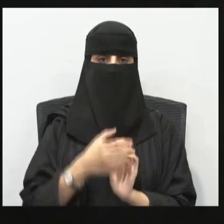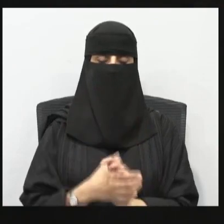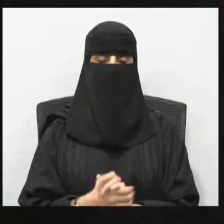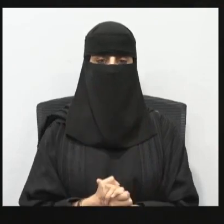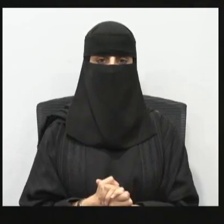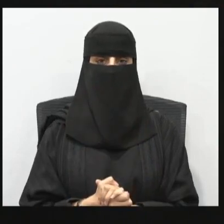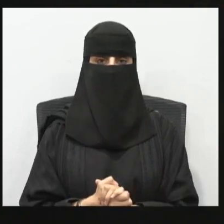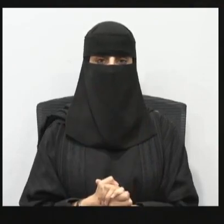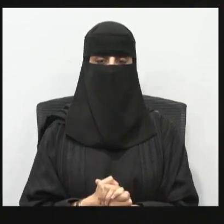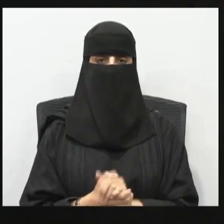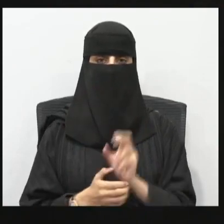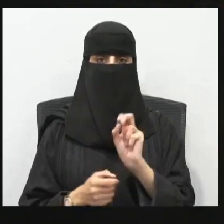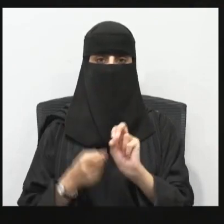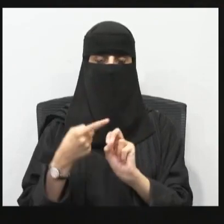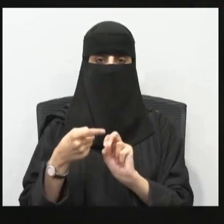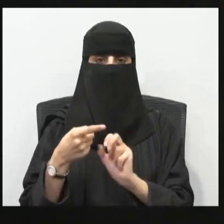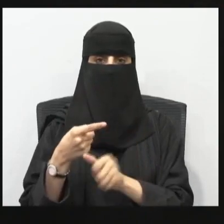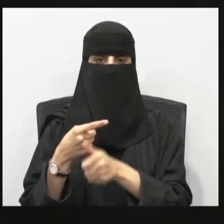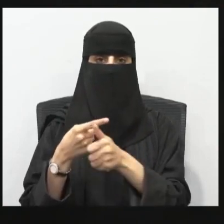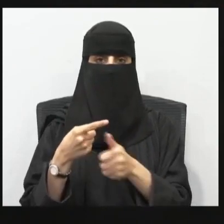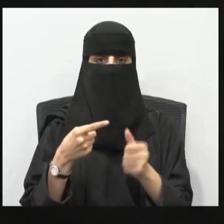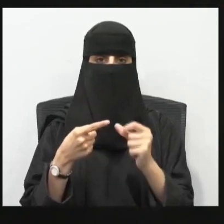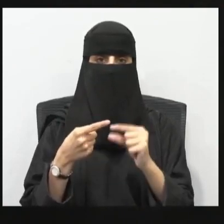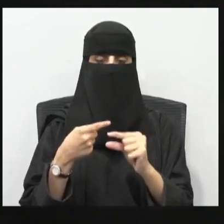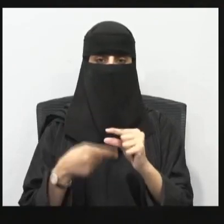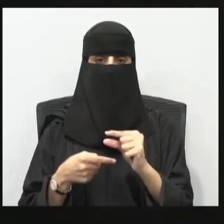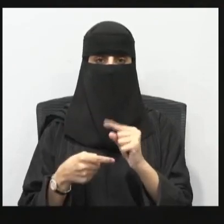انت قادر